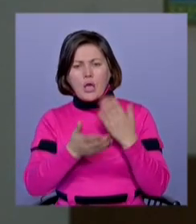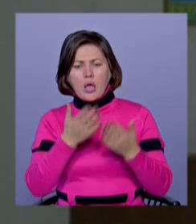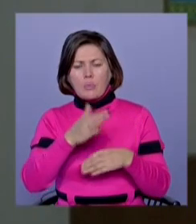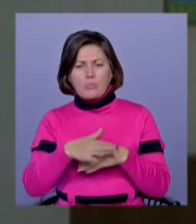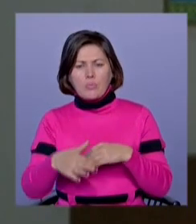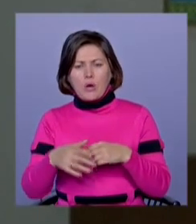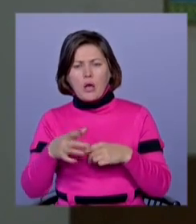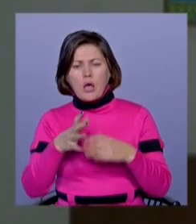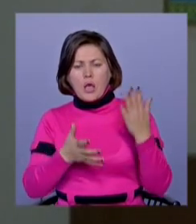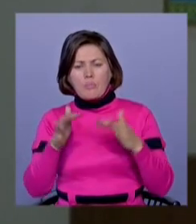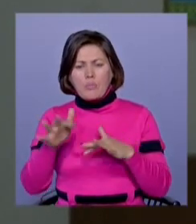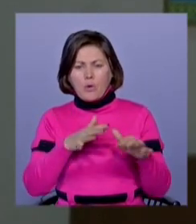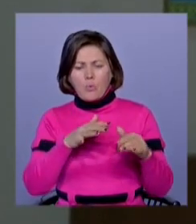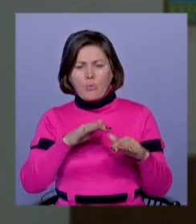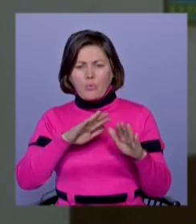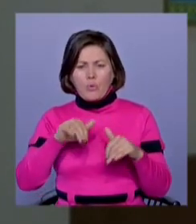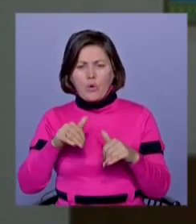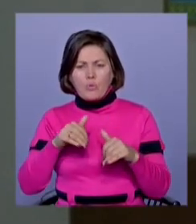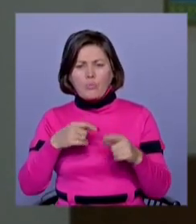негізінде